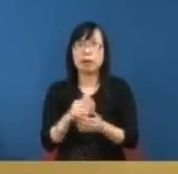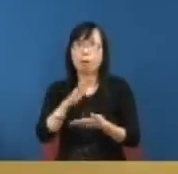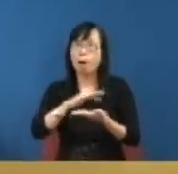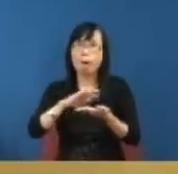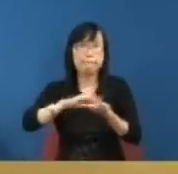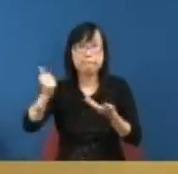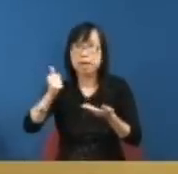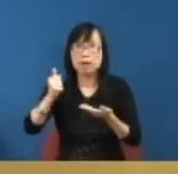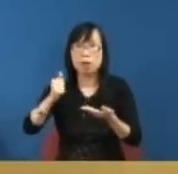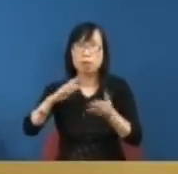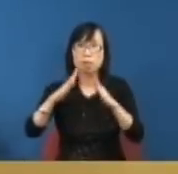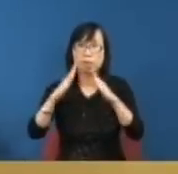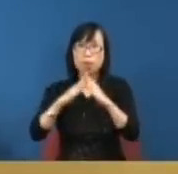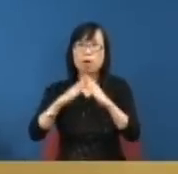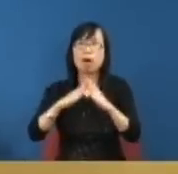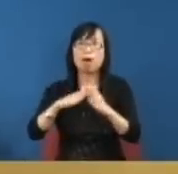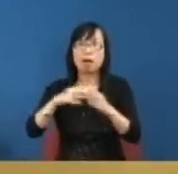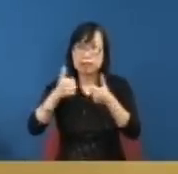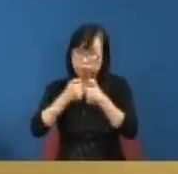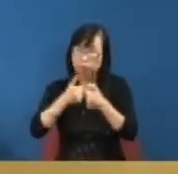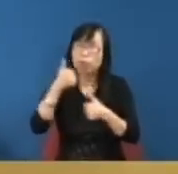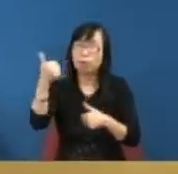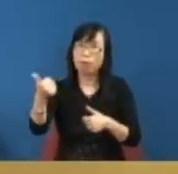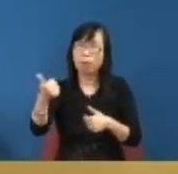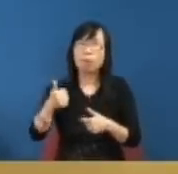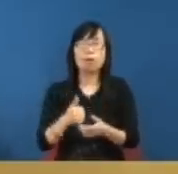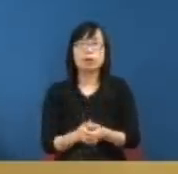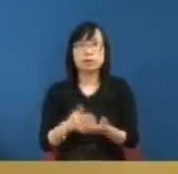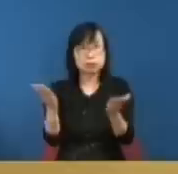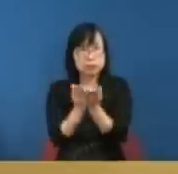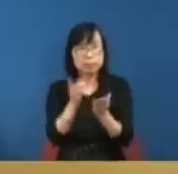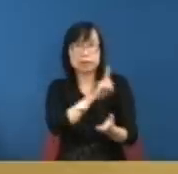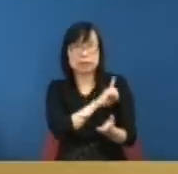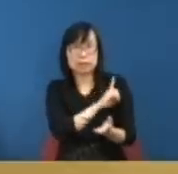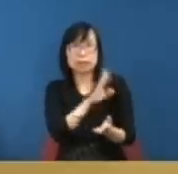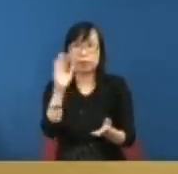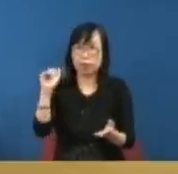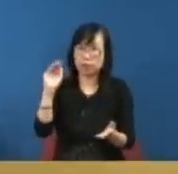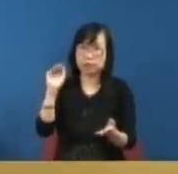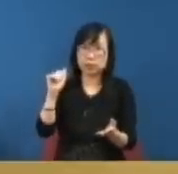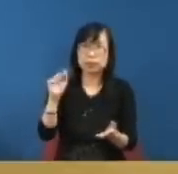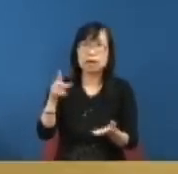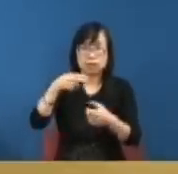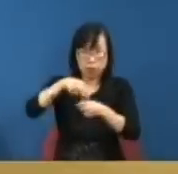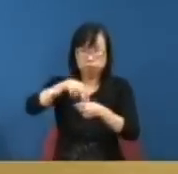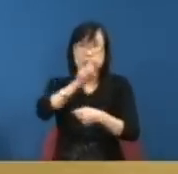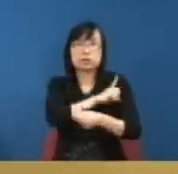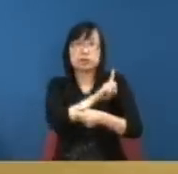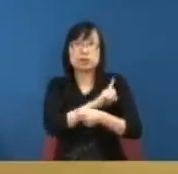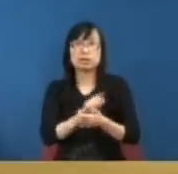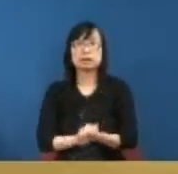滿嘅家庭啊，有婚姻關係啊。第二就係話佢要證明自己係可以自己養活自己。咁老實